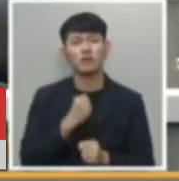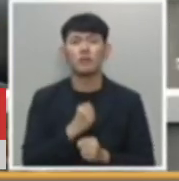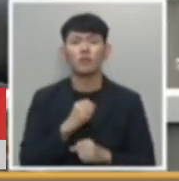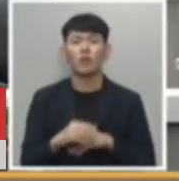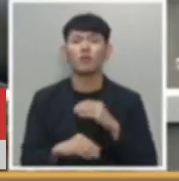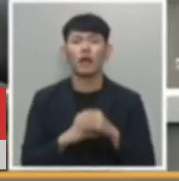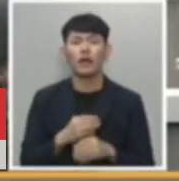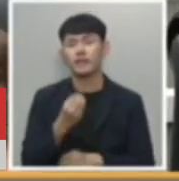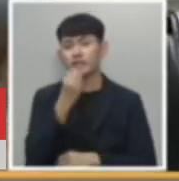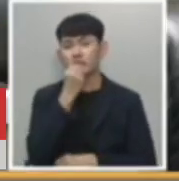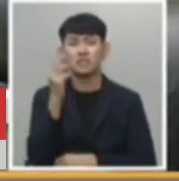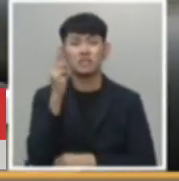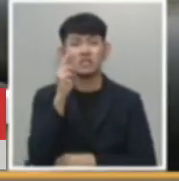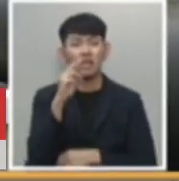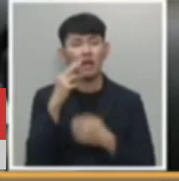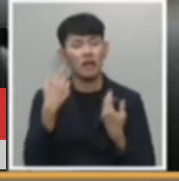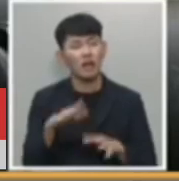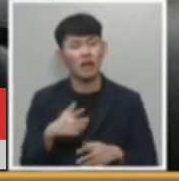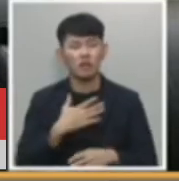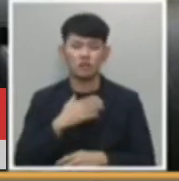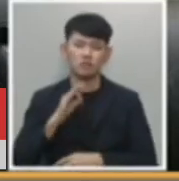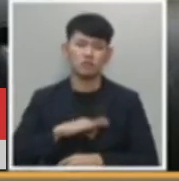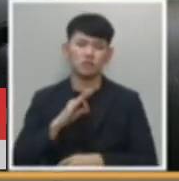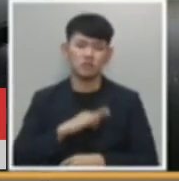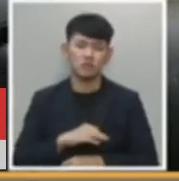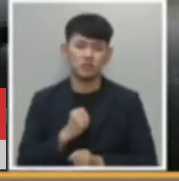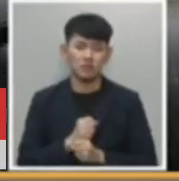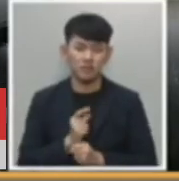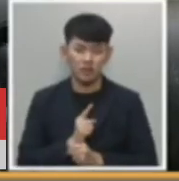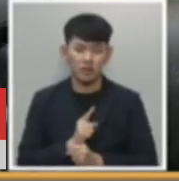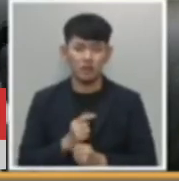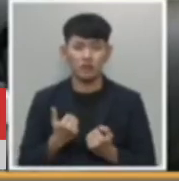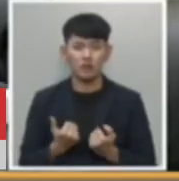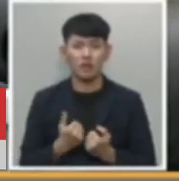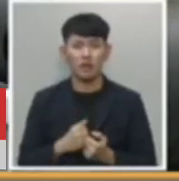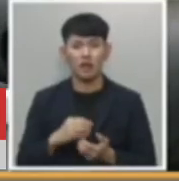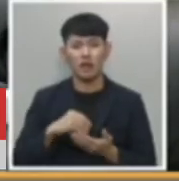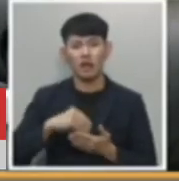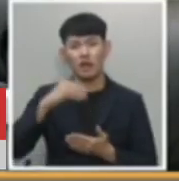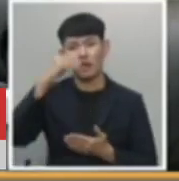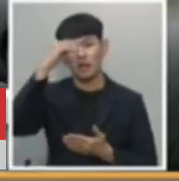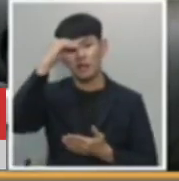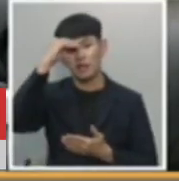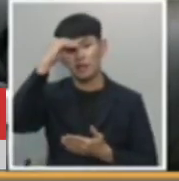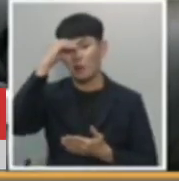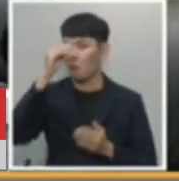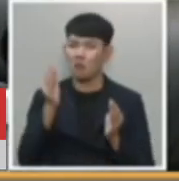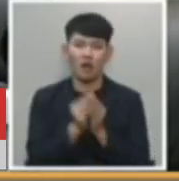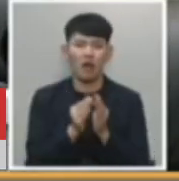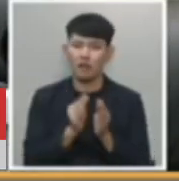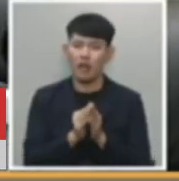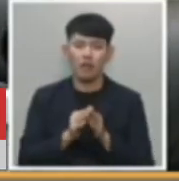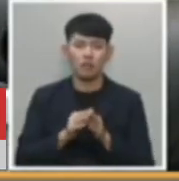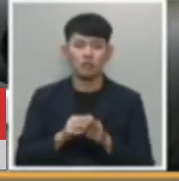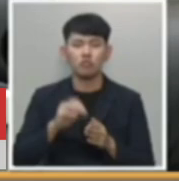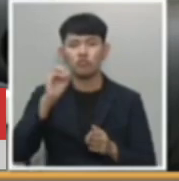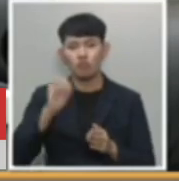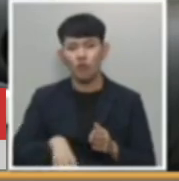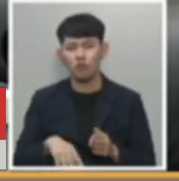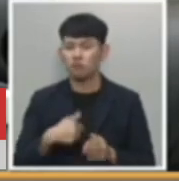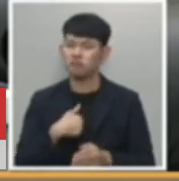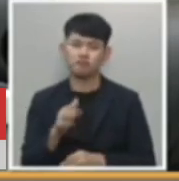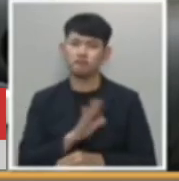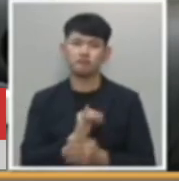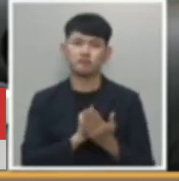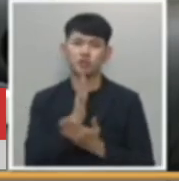ลางวันแล้วทำให้ผลสัมฤทธิ์ทางการเรียนตกต่ำอันนี้เป็นข้ออ้างที่ไม่ถูกต้องนะครับฝากไว้ว่าโครงการนี้เป็นโครง